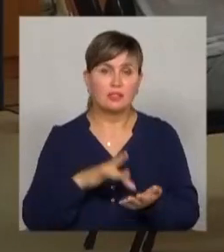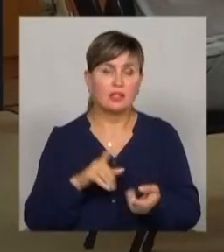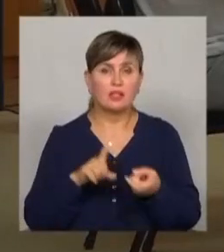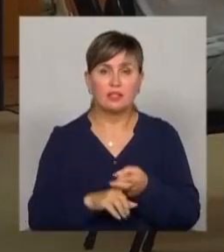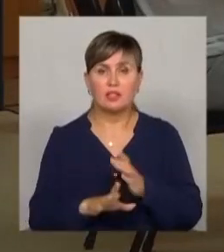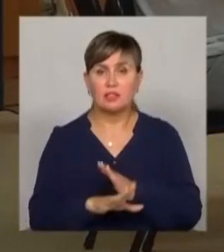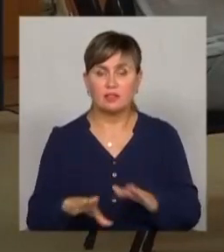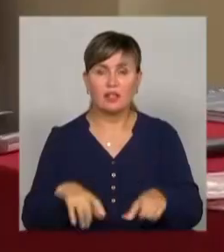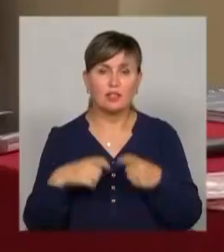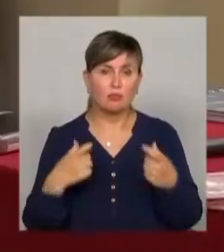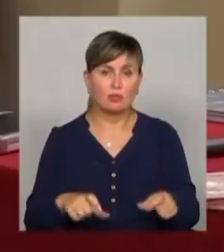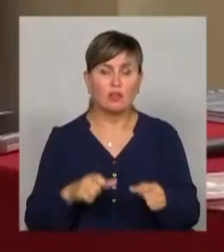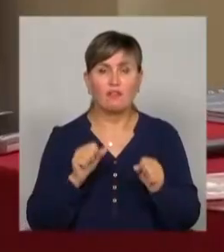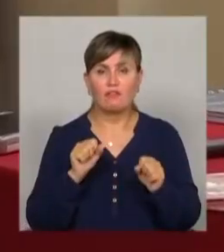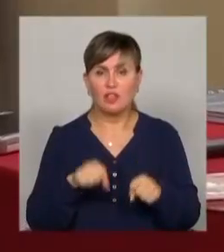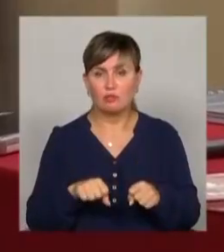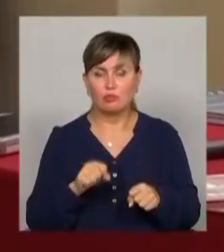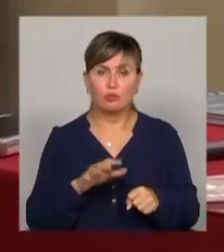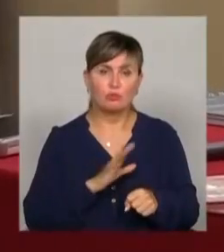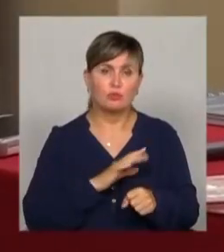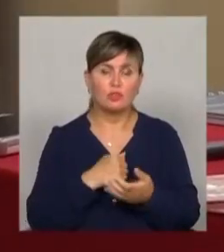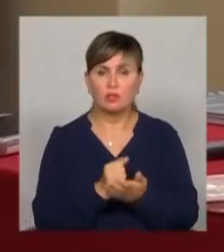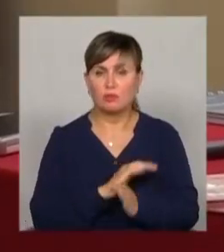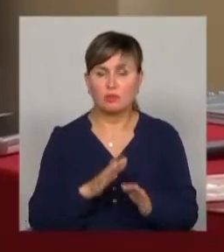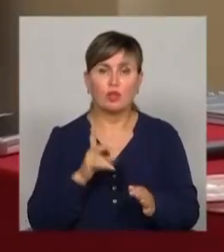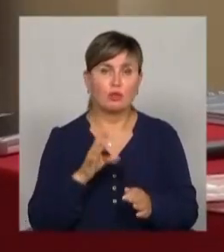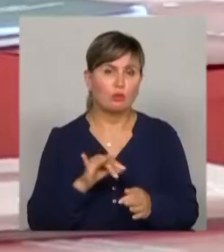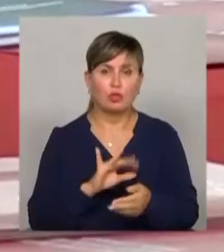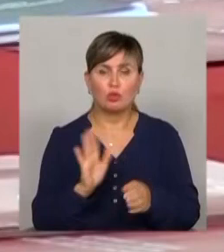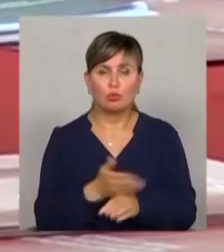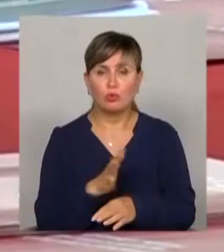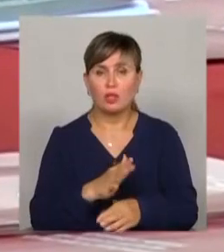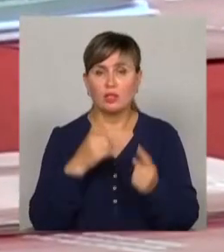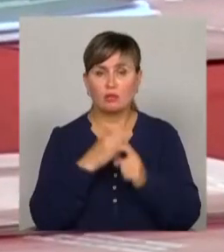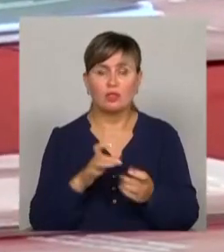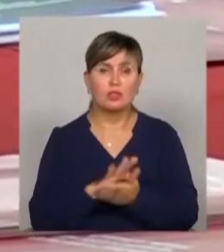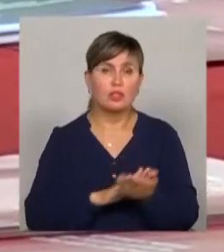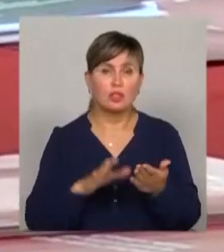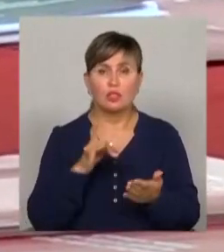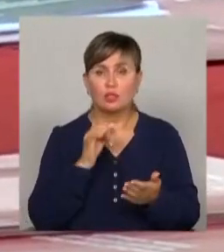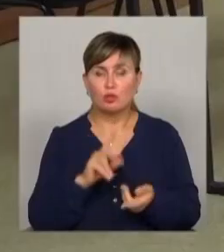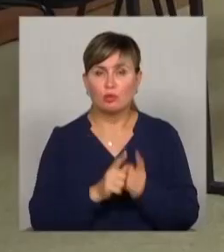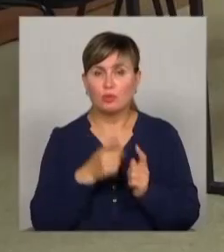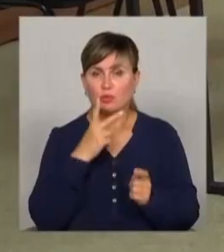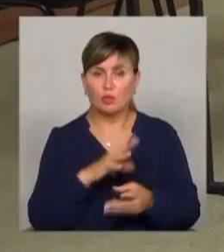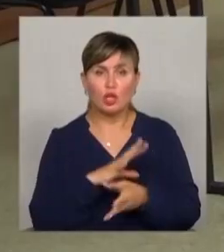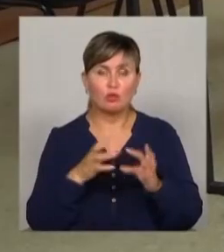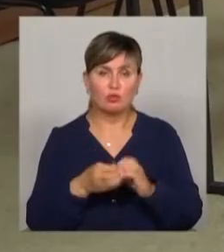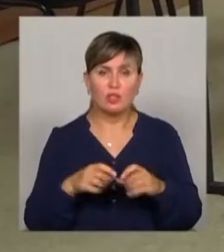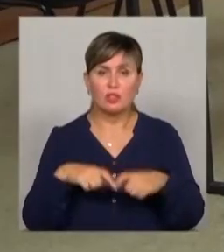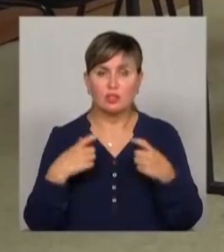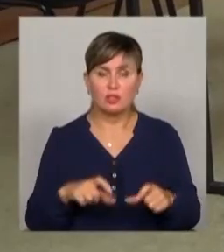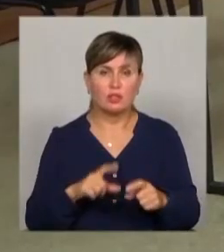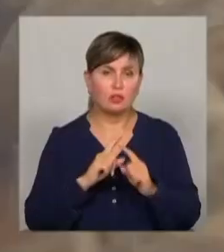независимой экзаменации возможный сбой в системе не подтвердили, но и не опровергли, заявив, что никаких сроков по пересмотру результатов тестирования